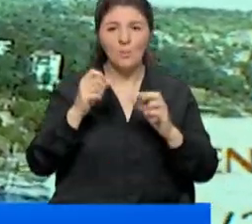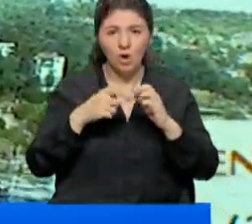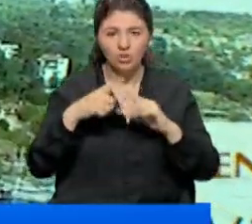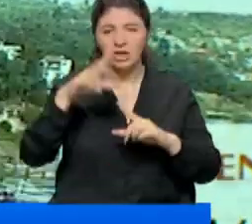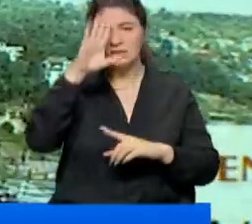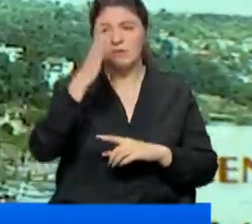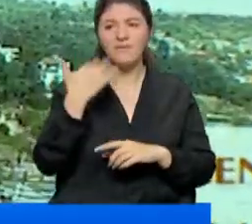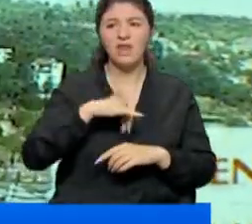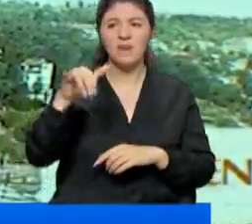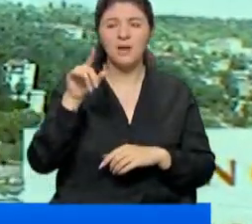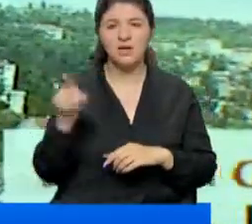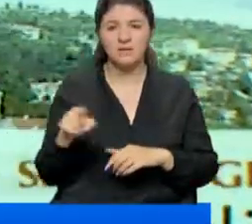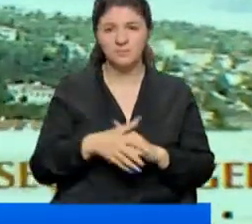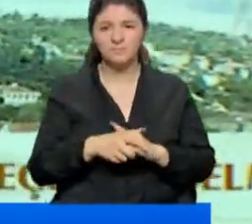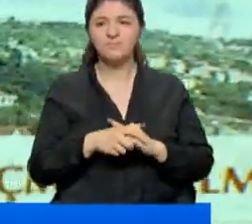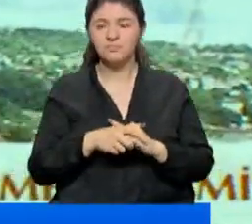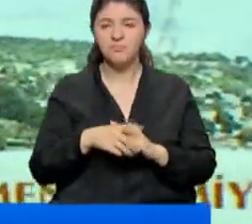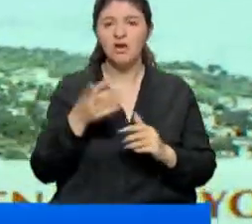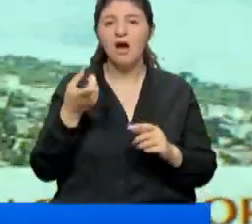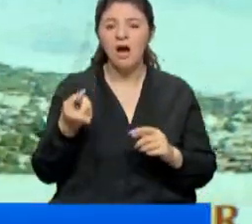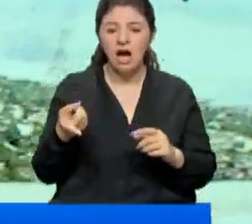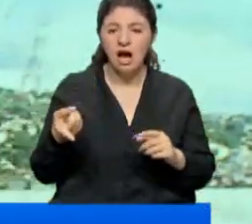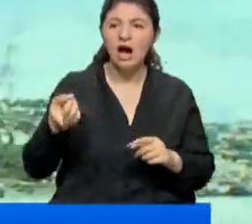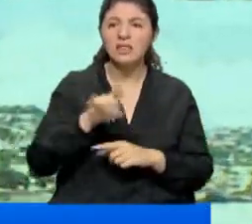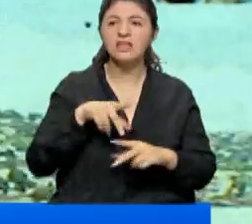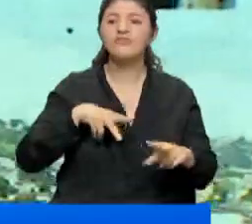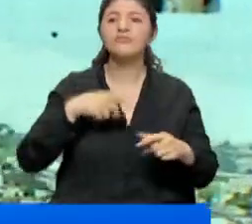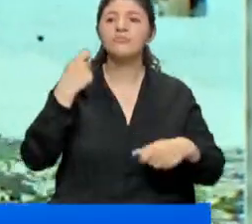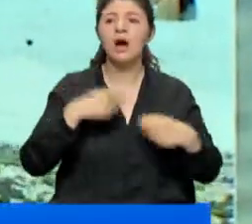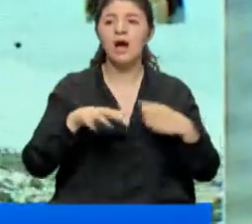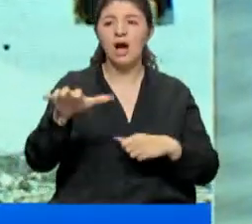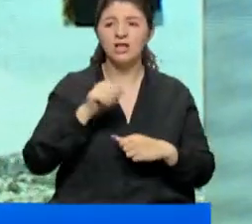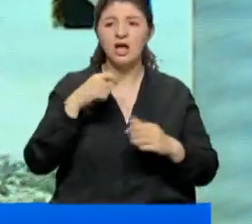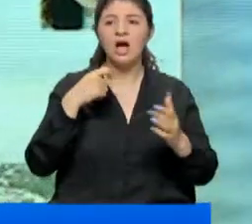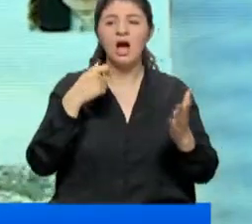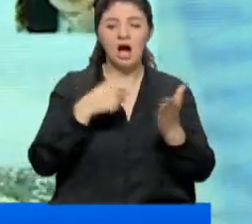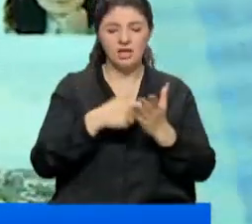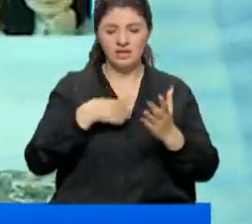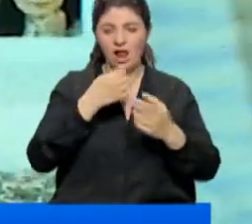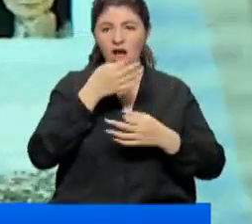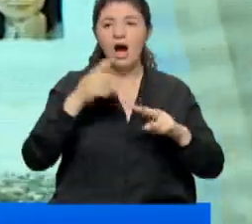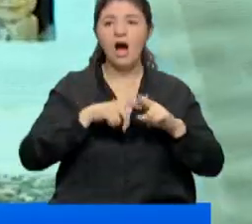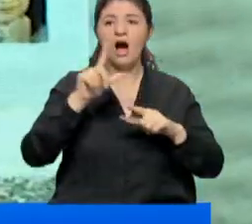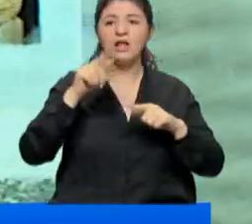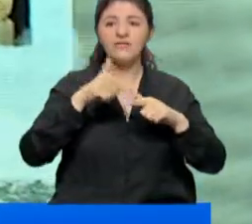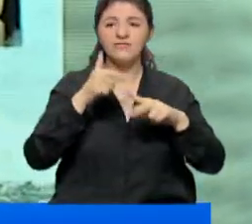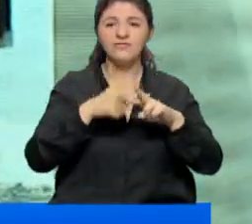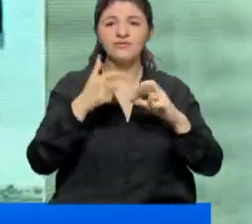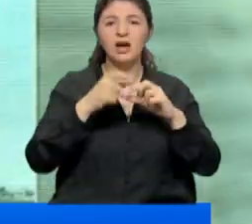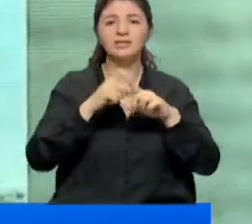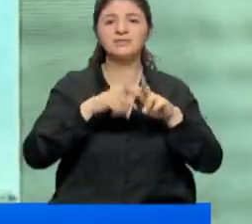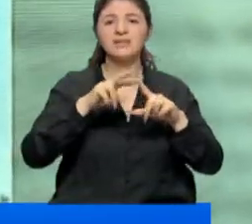İstanbul Havalimanı Atatürk Parkı alarak adını duyuran al Pardon ailesinin Galataport için